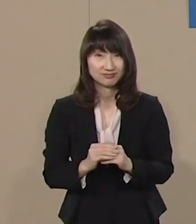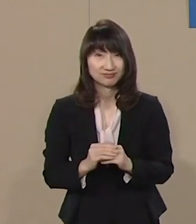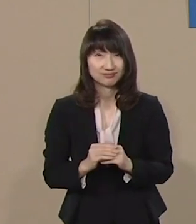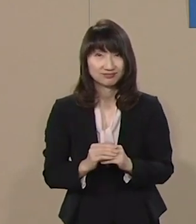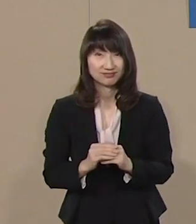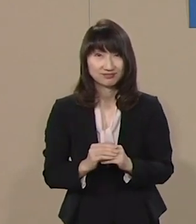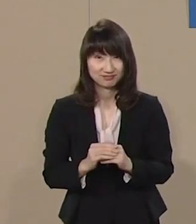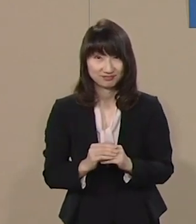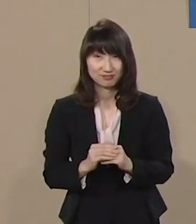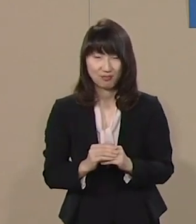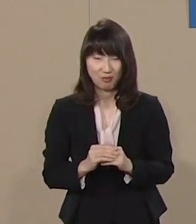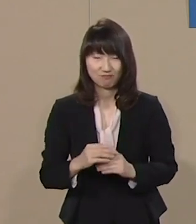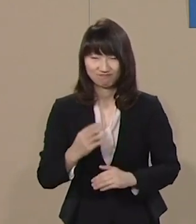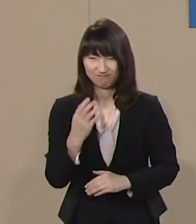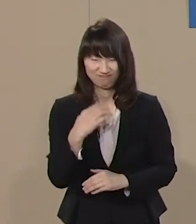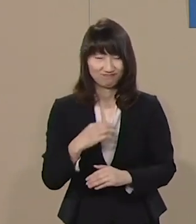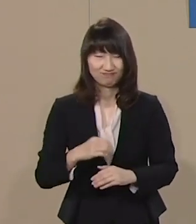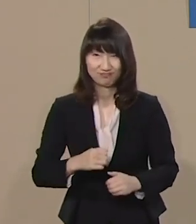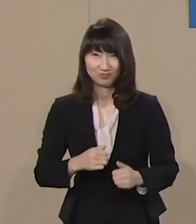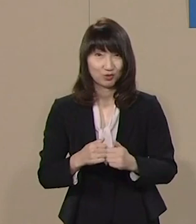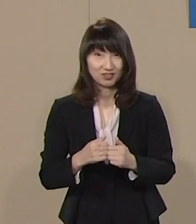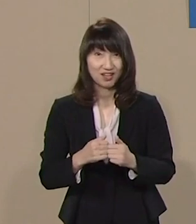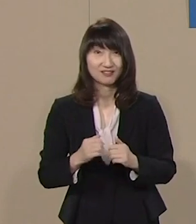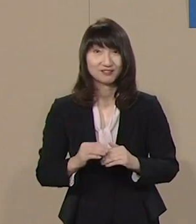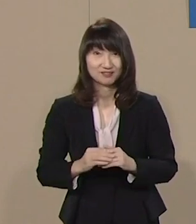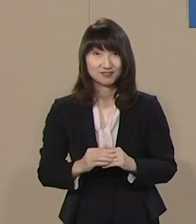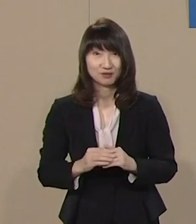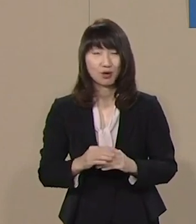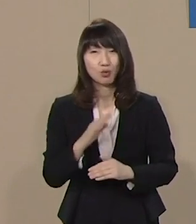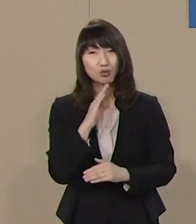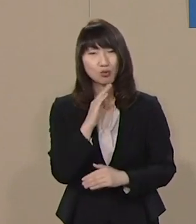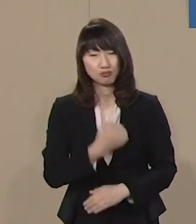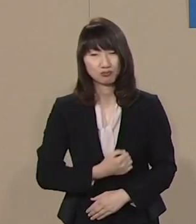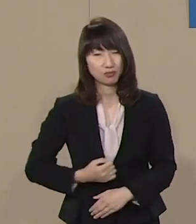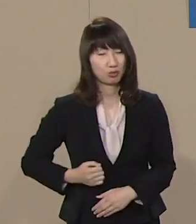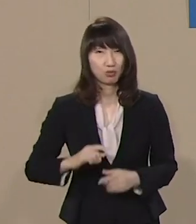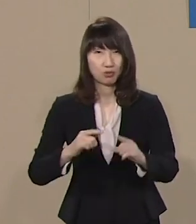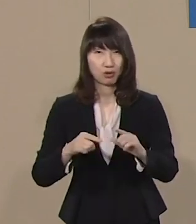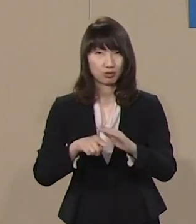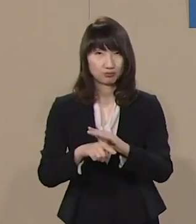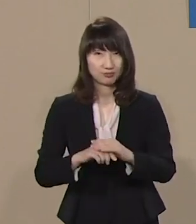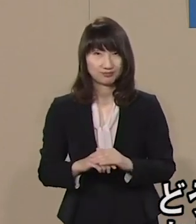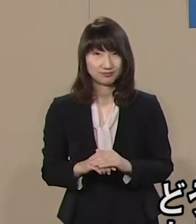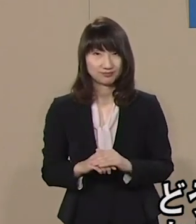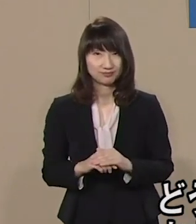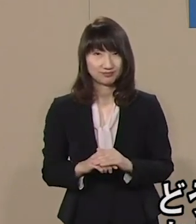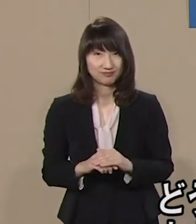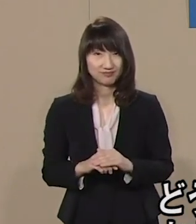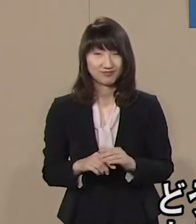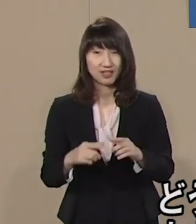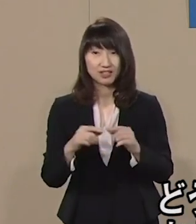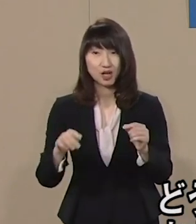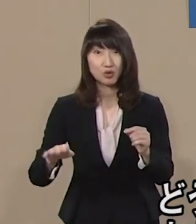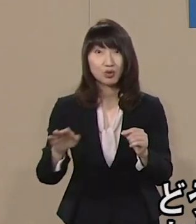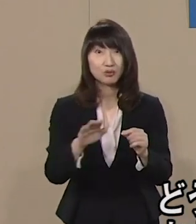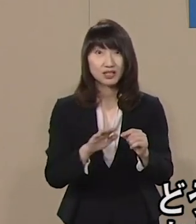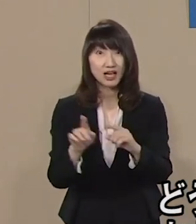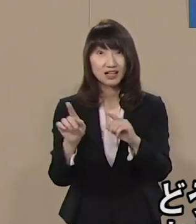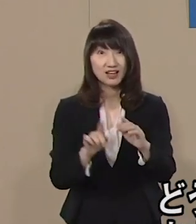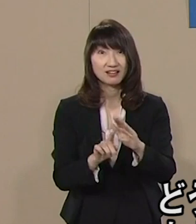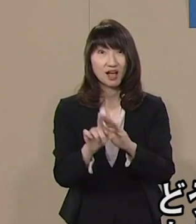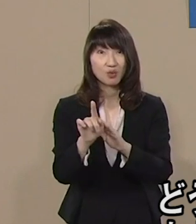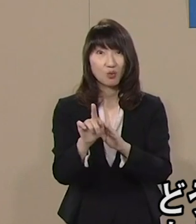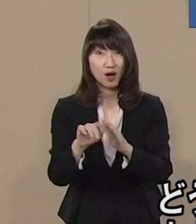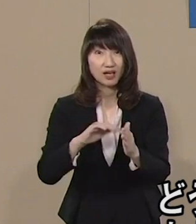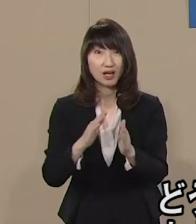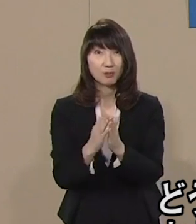完全に退路を断っての挑戦これが本当の身を切る改革どうか全国の皆さん比例代表は